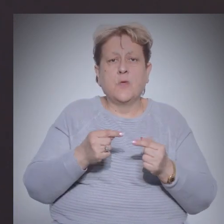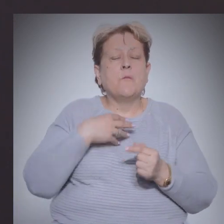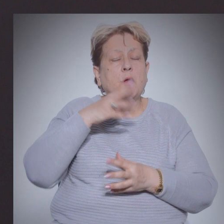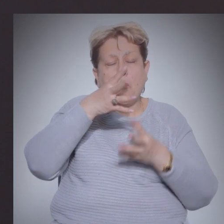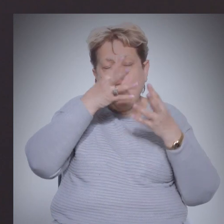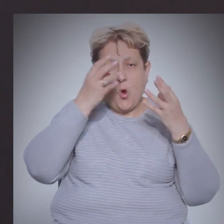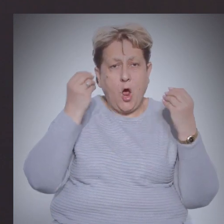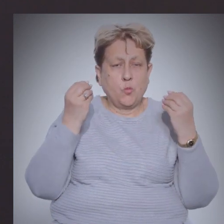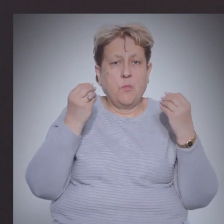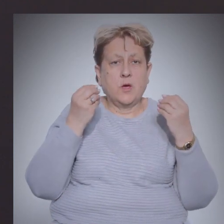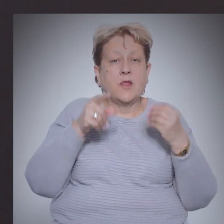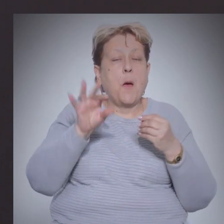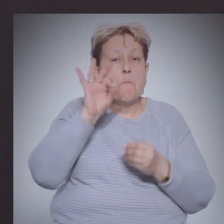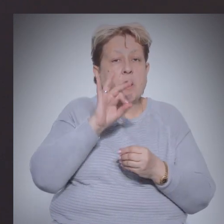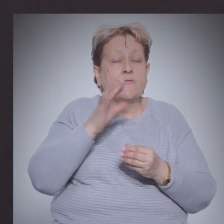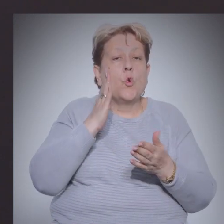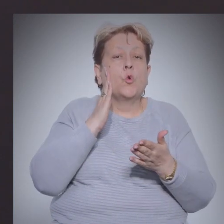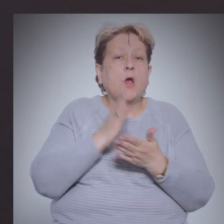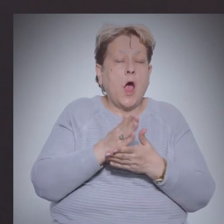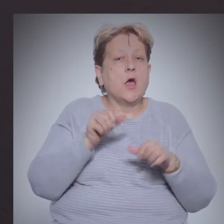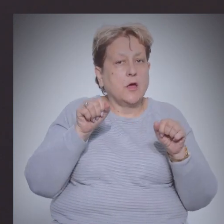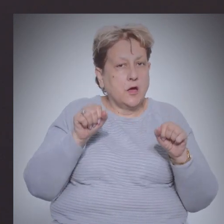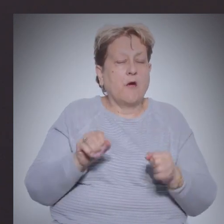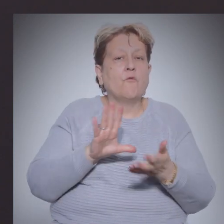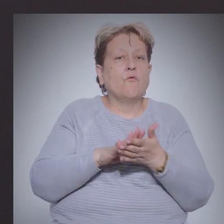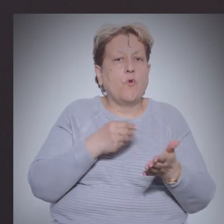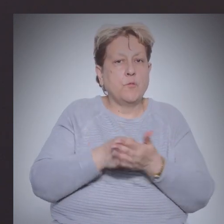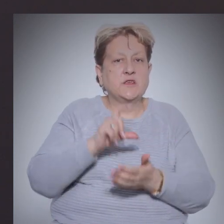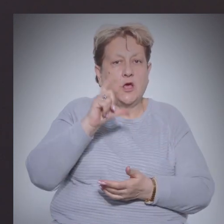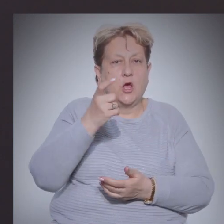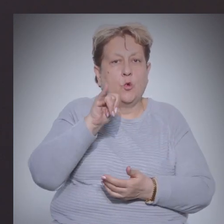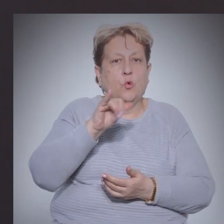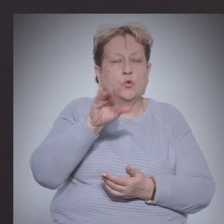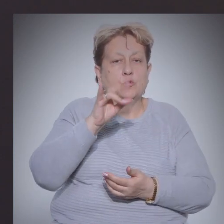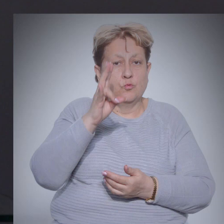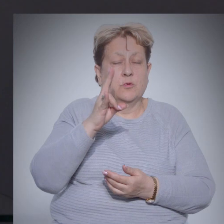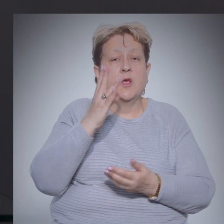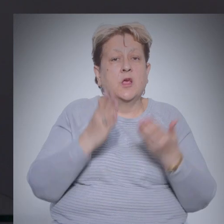համակցությունը, մենք մորանում ենք նրամասին, որ գոյությունի իրավունքը որպես